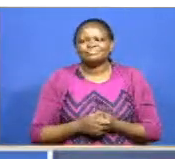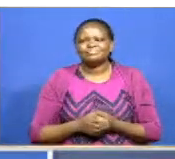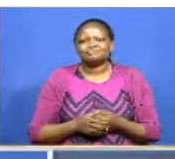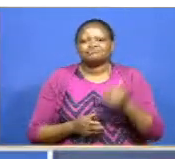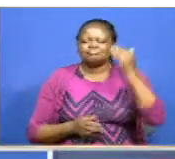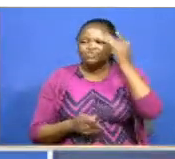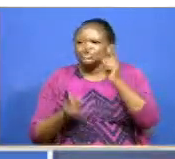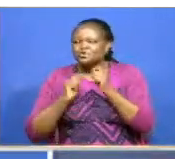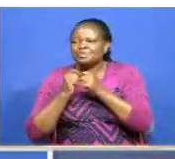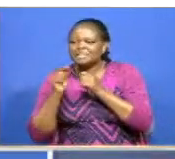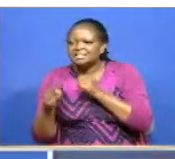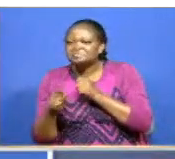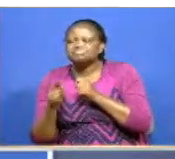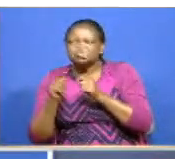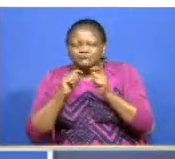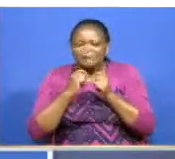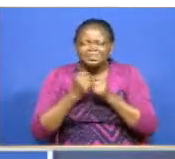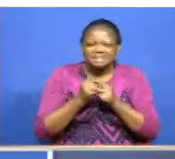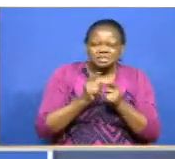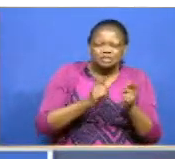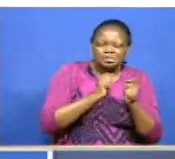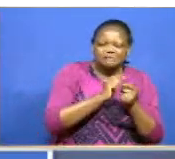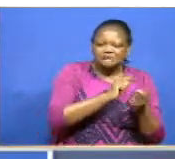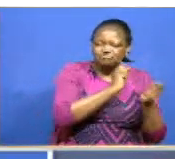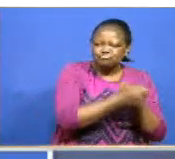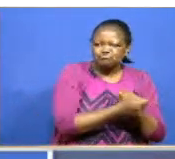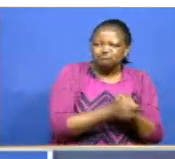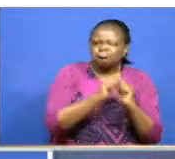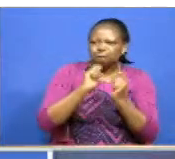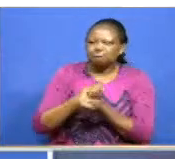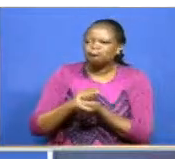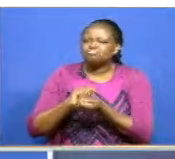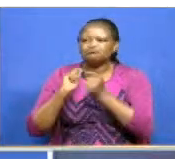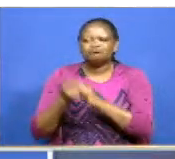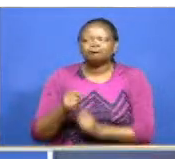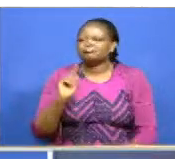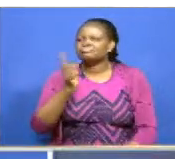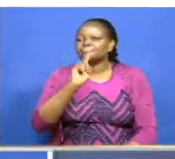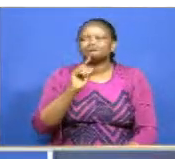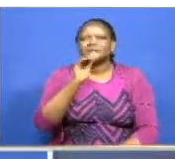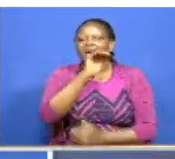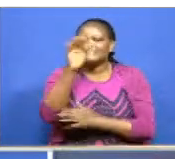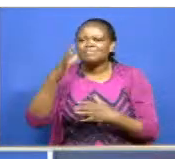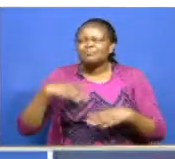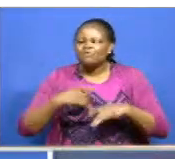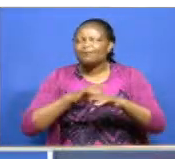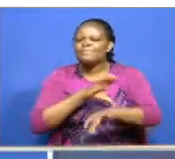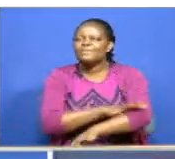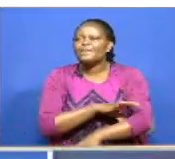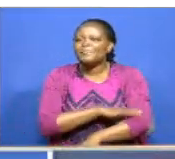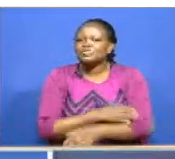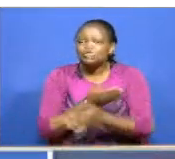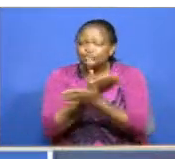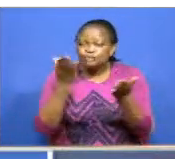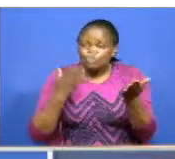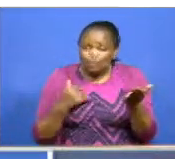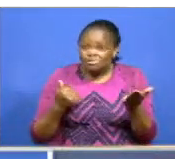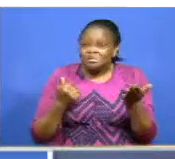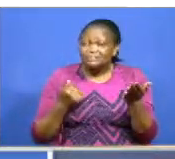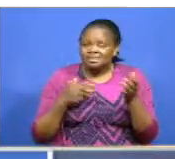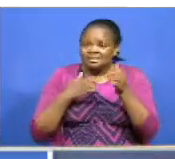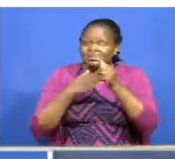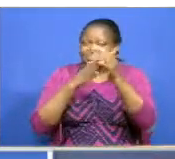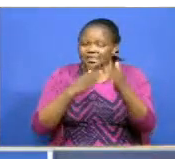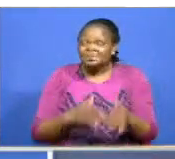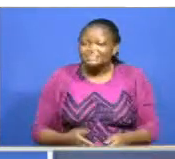siku gani, sijui kabila hiyo siku ingine, sijui kabila ile siku ingine. Mimi nauliza nyinyi watu wa Bomet, mnataka tuchague